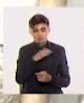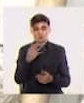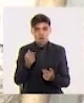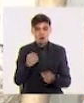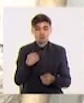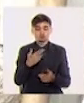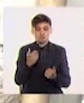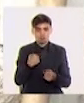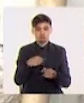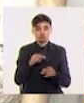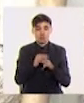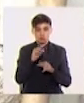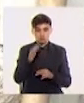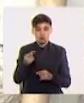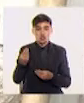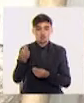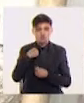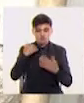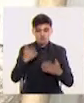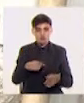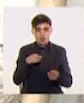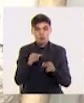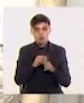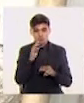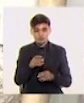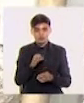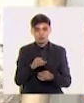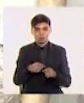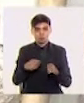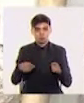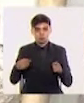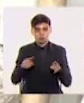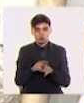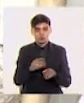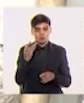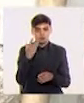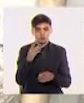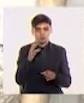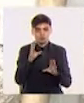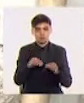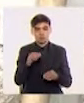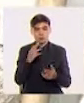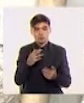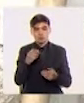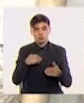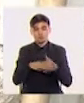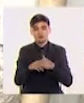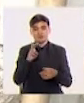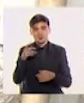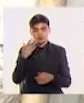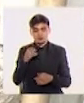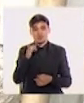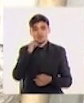жасап жатырмыз, жасағалы жатырмыз, ақша бөлінді деп барған уақытта сылап сипап аға көке деп шығарып салады,